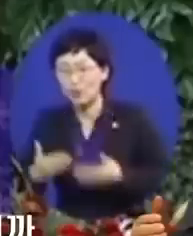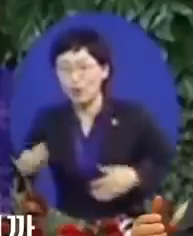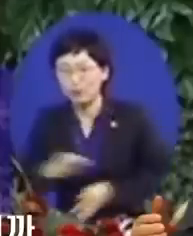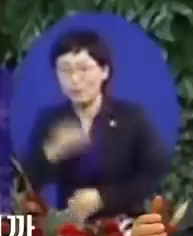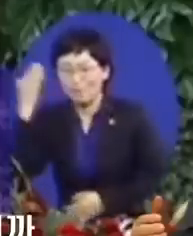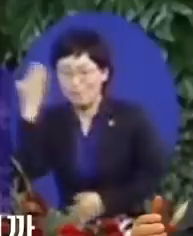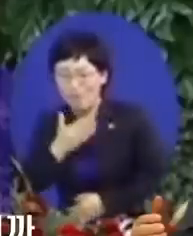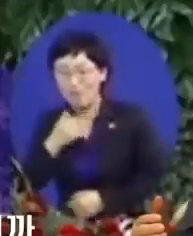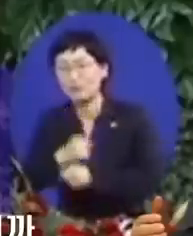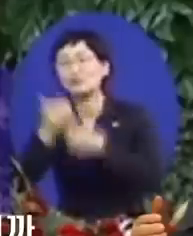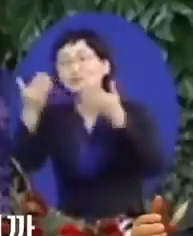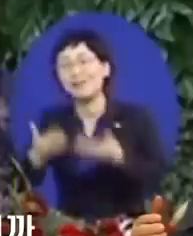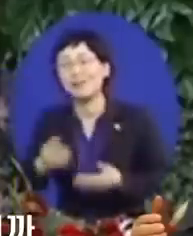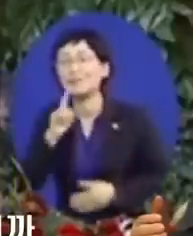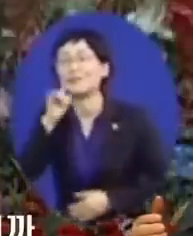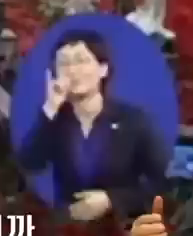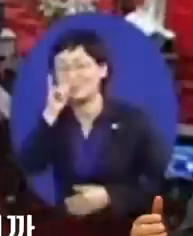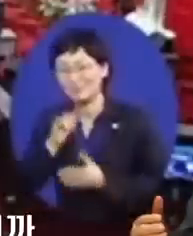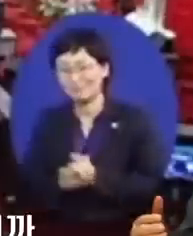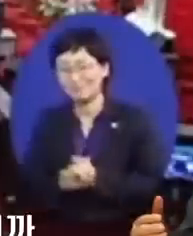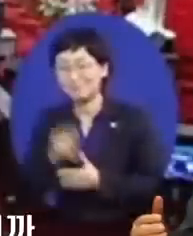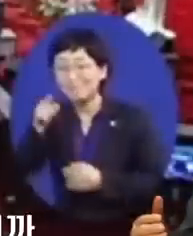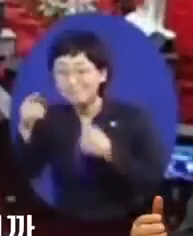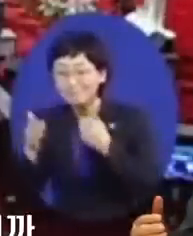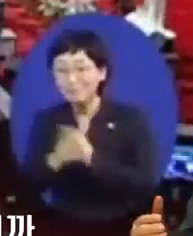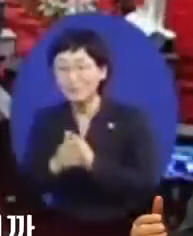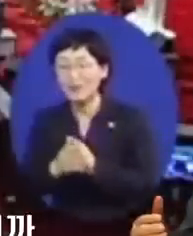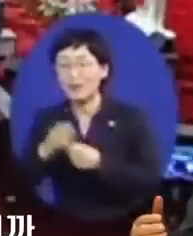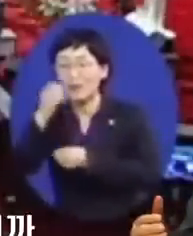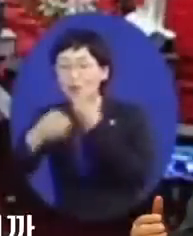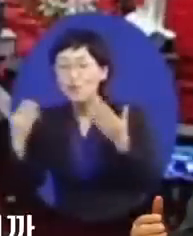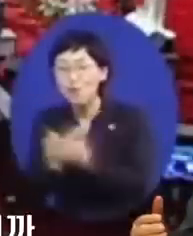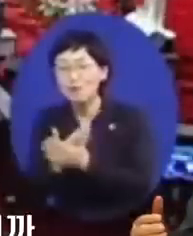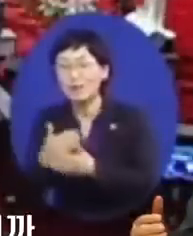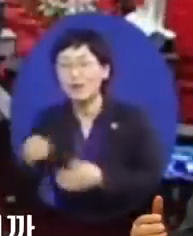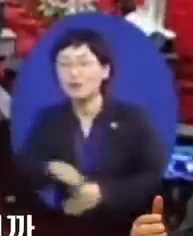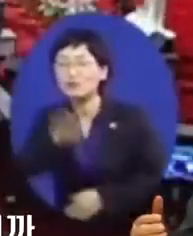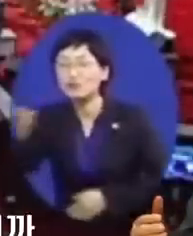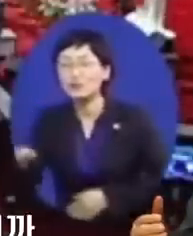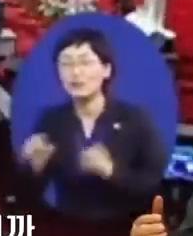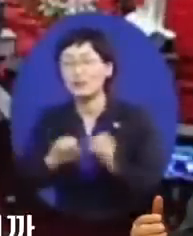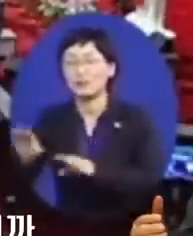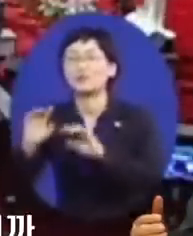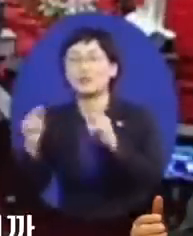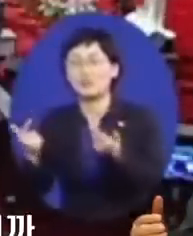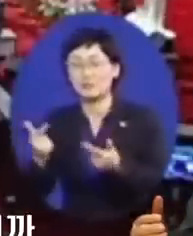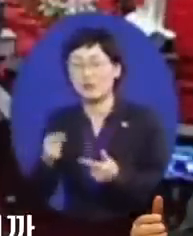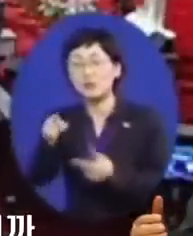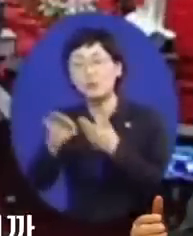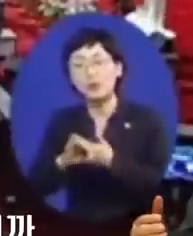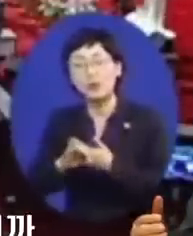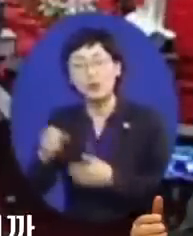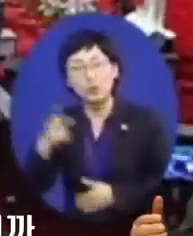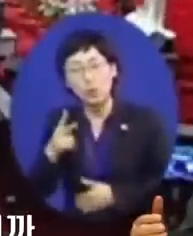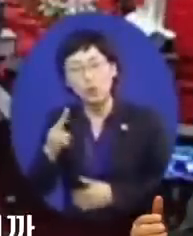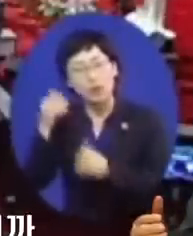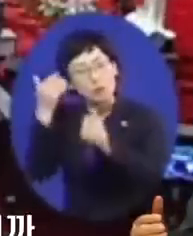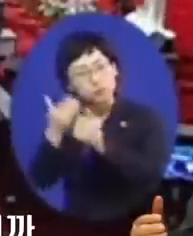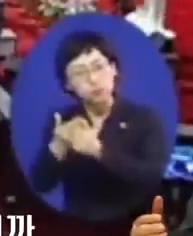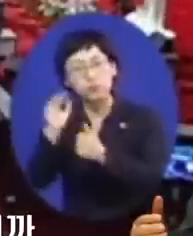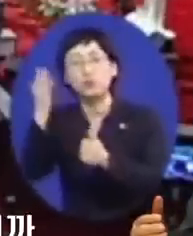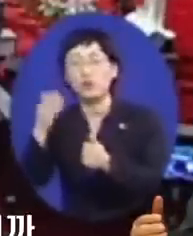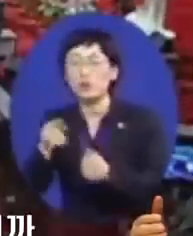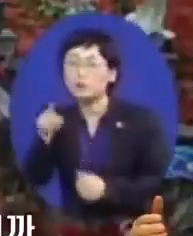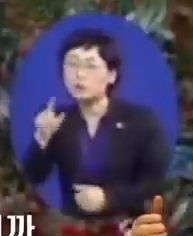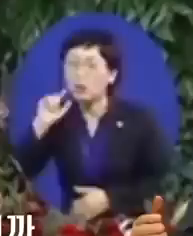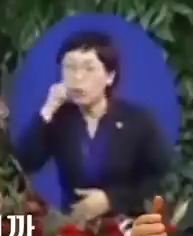것이라고 말씀하신 것입니다. 그렇기 때문에 회개하는 우리들을 하나님 버리지 않습니다. 그러면 또 우리는 이런 질문합니다. 이